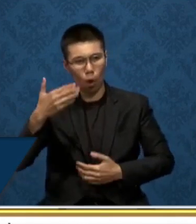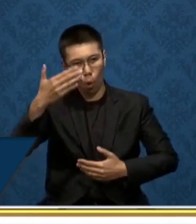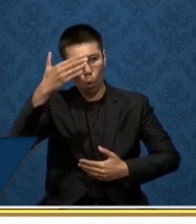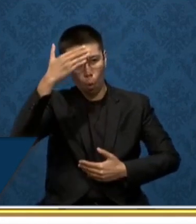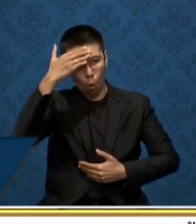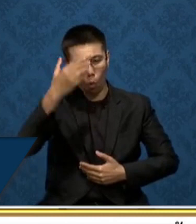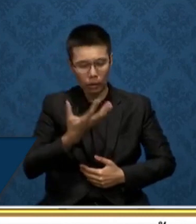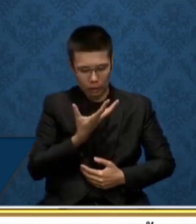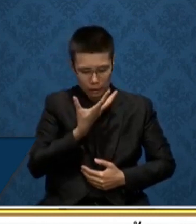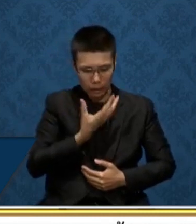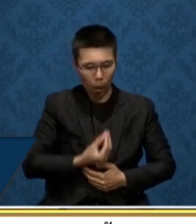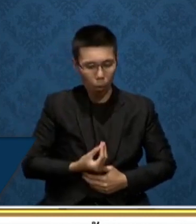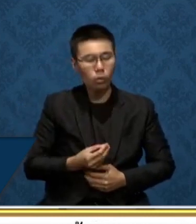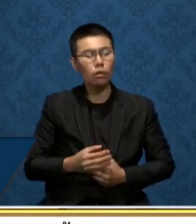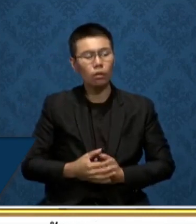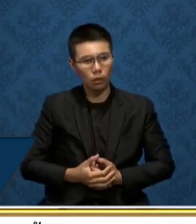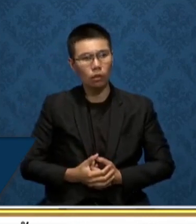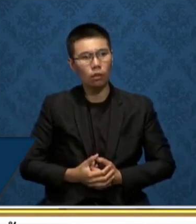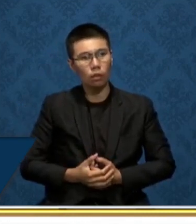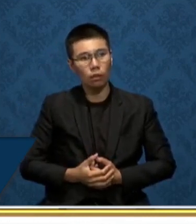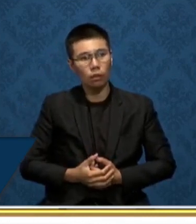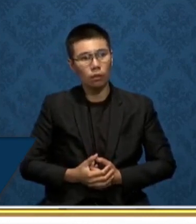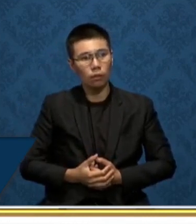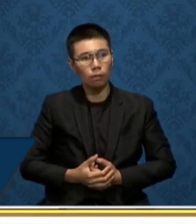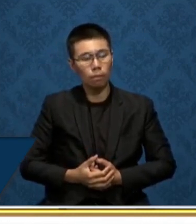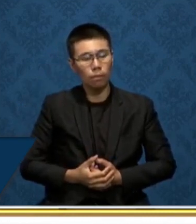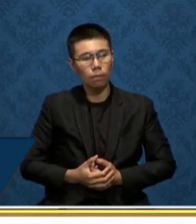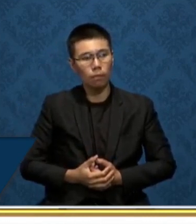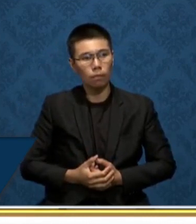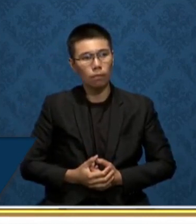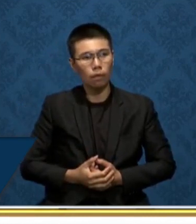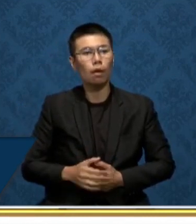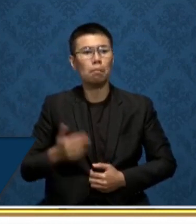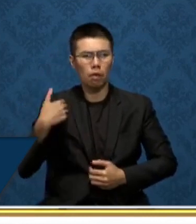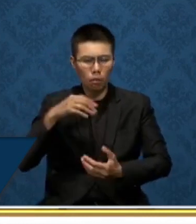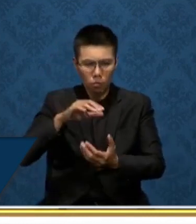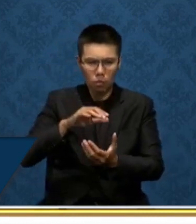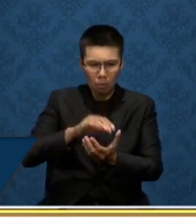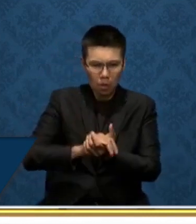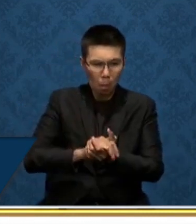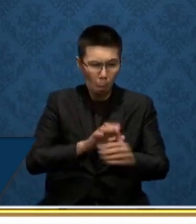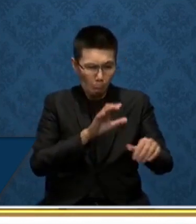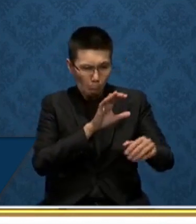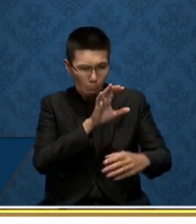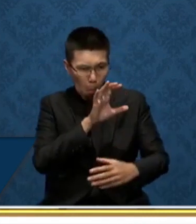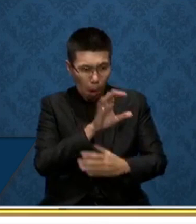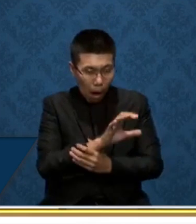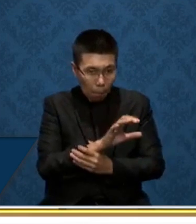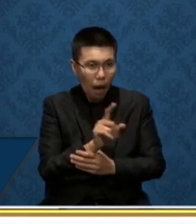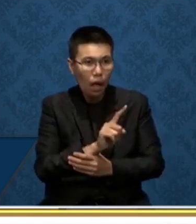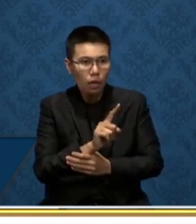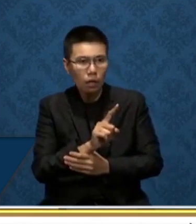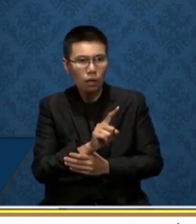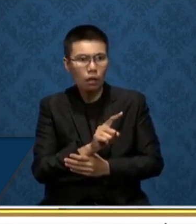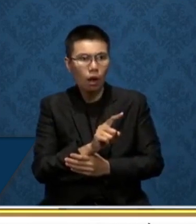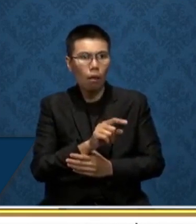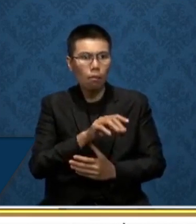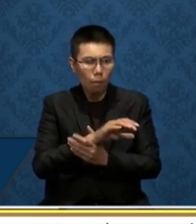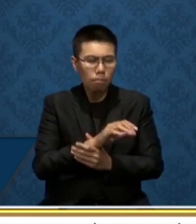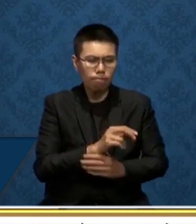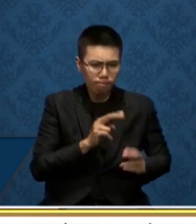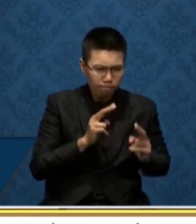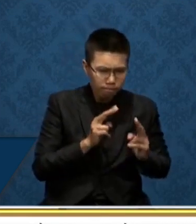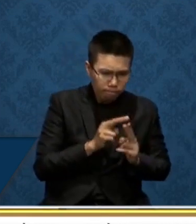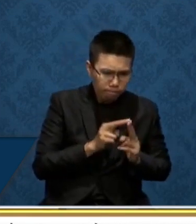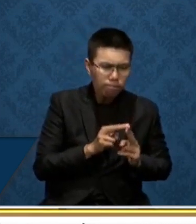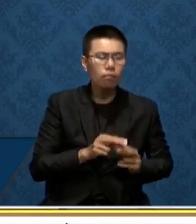ความรุนแรงทางเพศหรือ sexual abuse ไม่ว่าจะเป็นสามีบังคับภรรยาให้ร่วมหลับนอนนะครับก็ถือเป็น